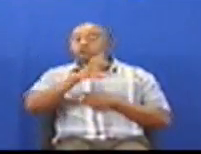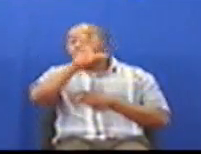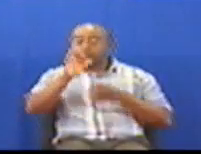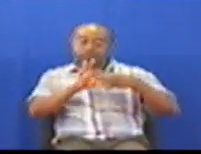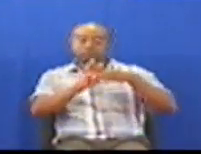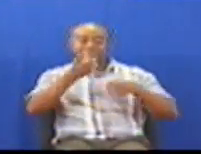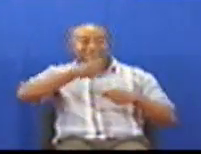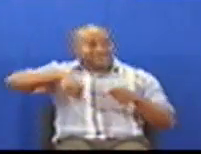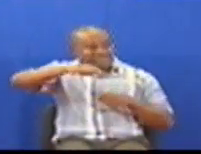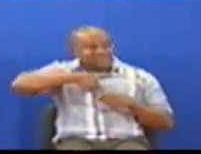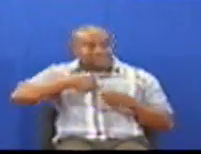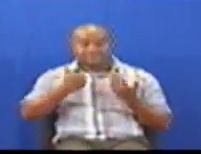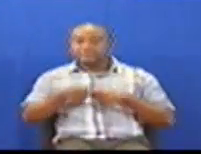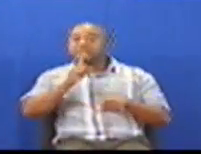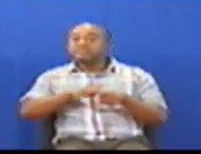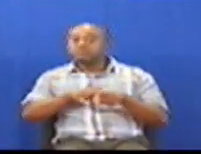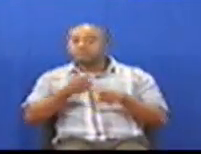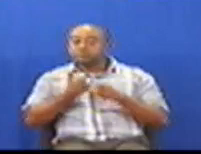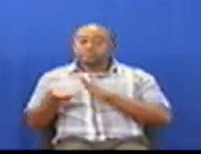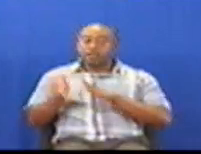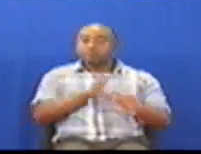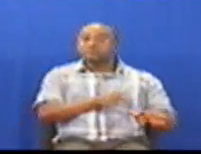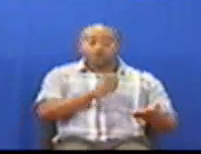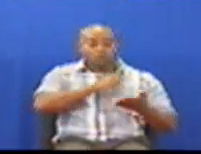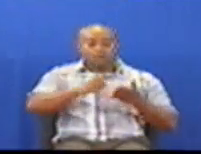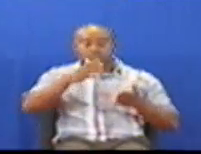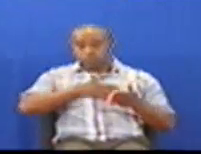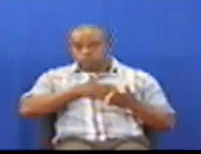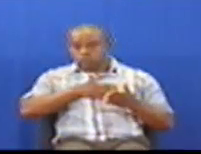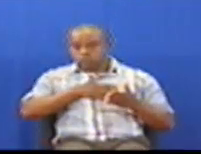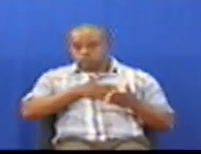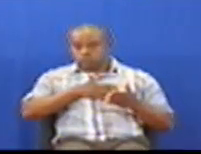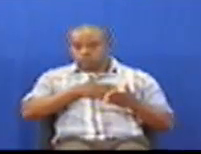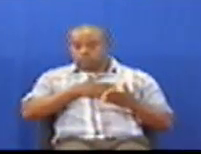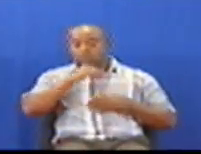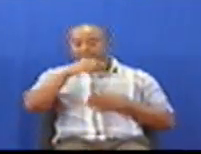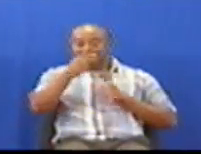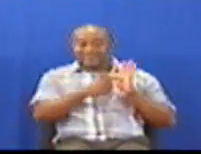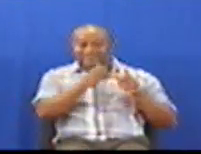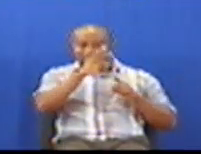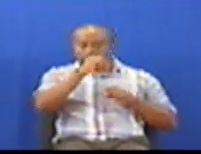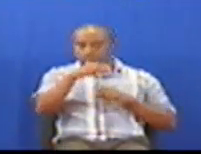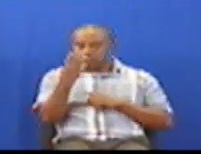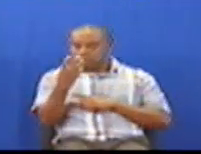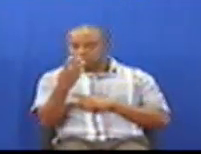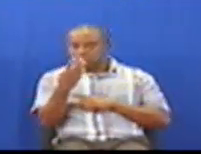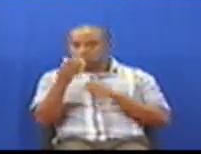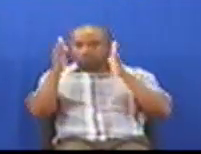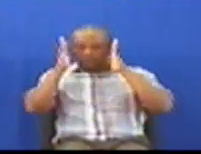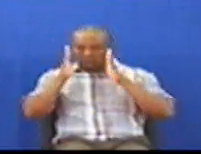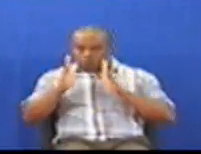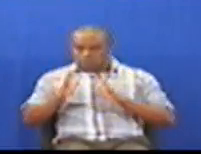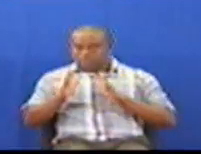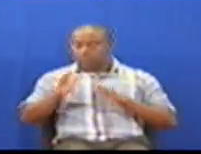sisi kipindi cha msiba wa katibu wetu mkuu aliyetutoka tarehe 30 mwezi wa 4, mheshimiwa Suleiman